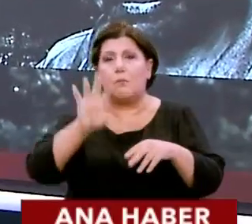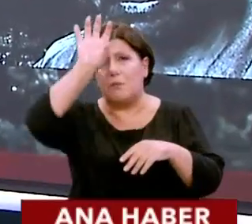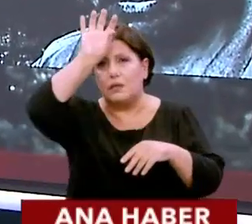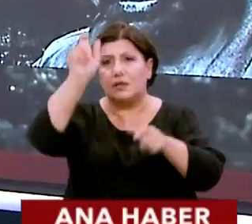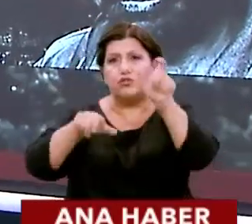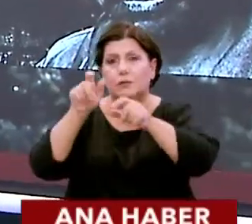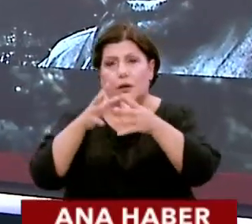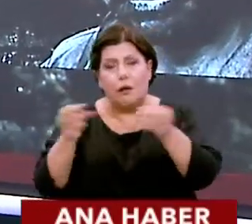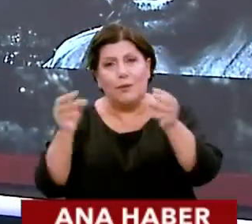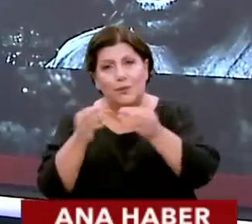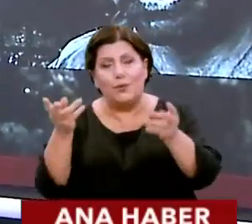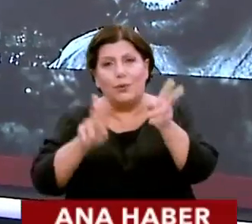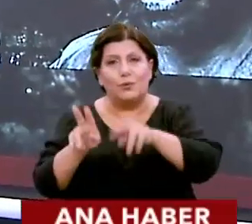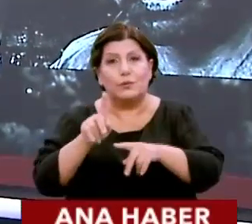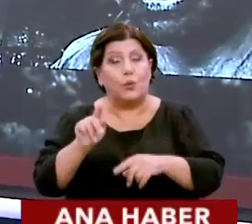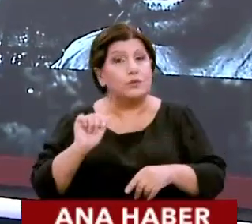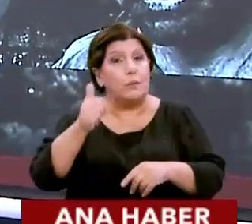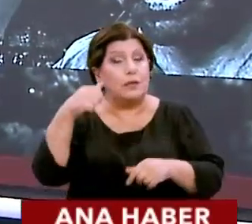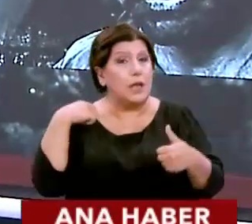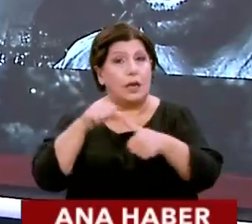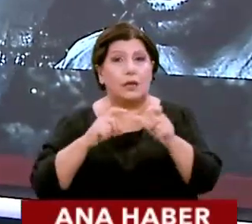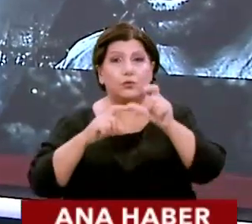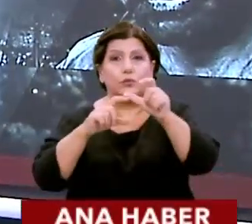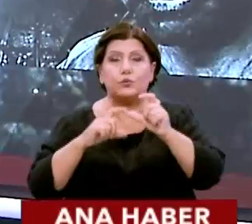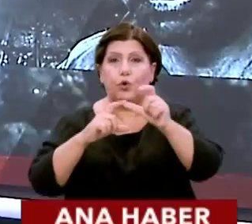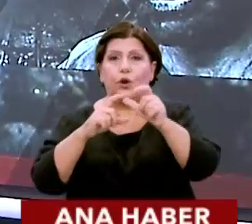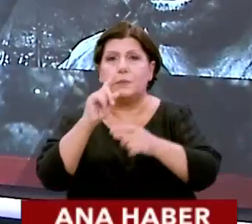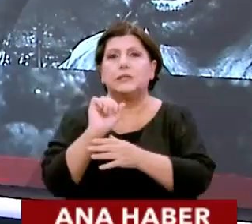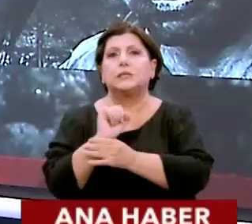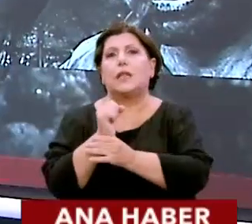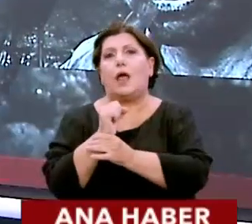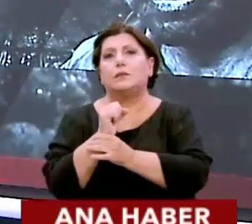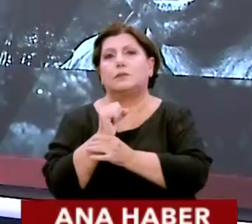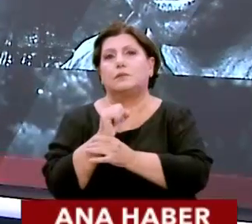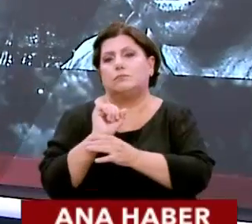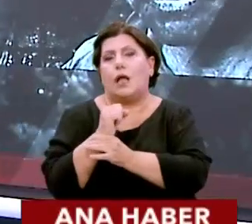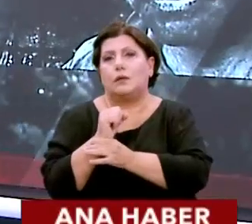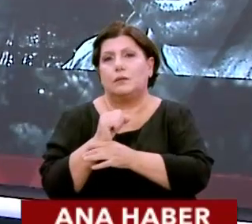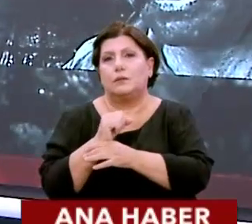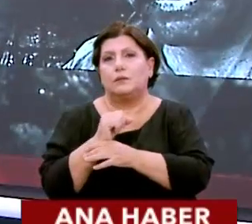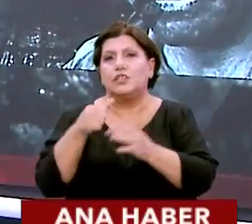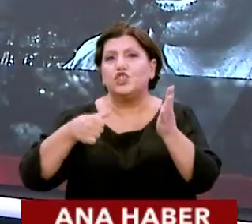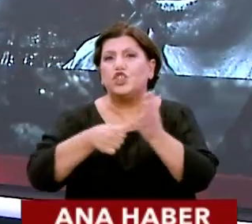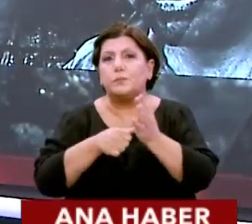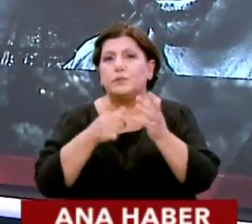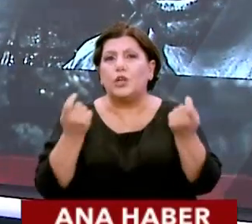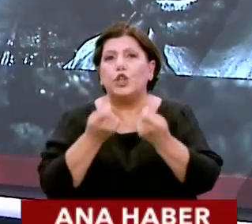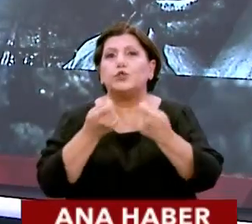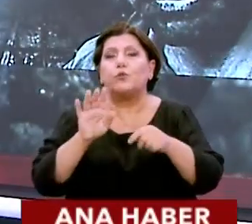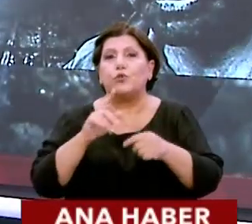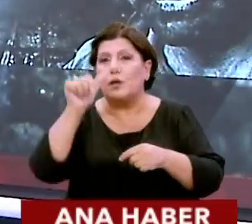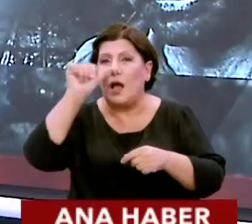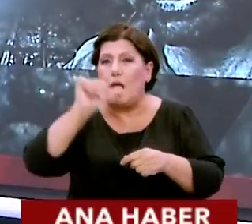kaybediyoruz o zaman tekrar sorayım soru sormak bir sanattır çift çalışmıyorsa burada gaz